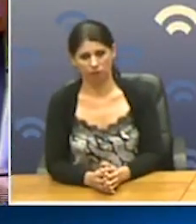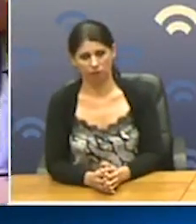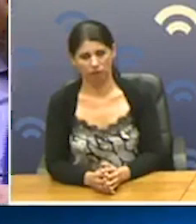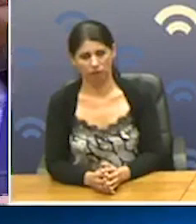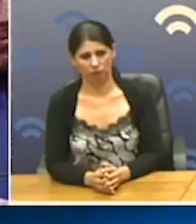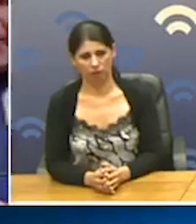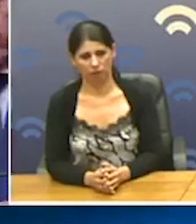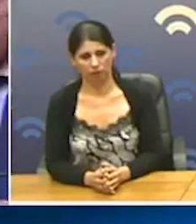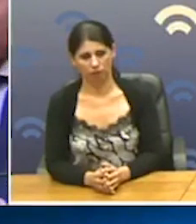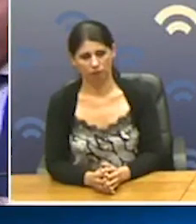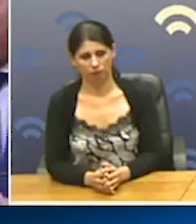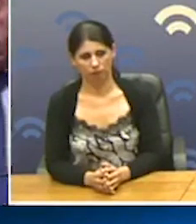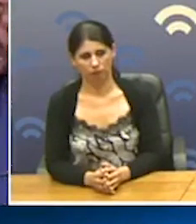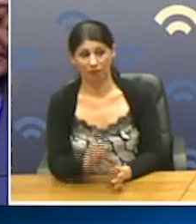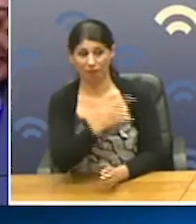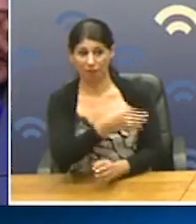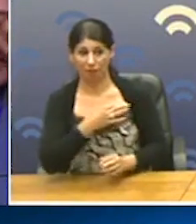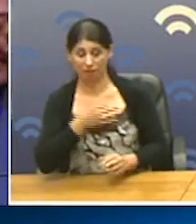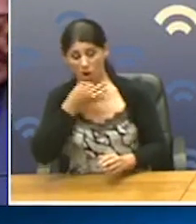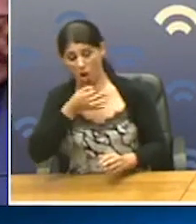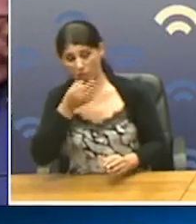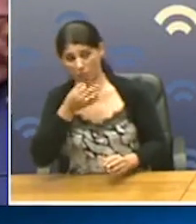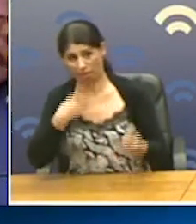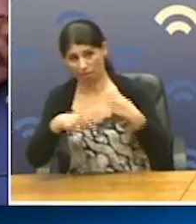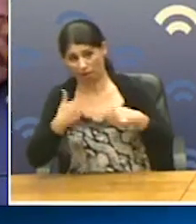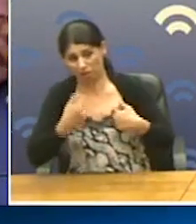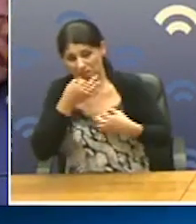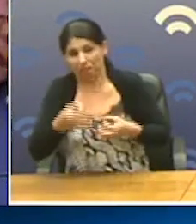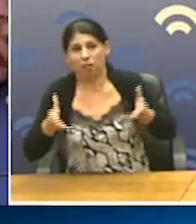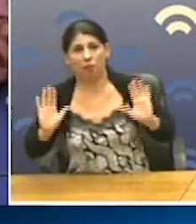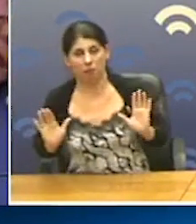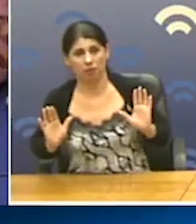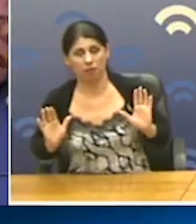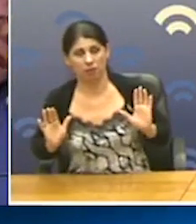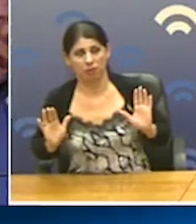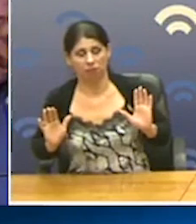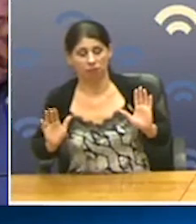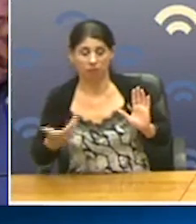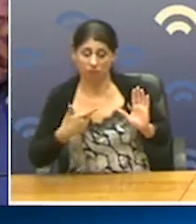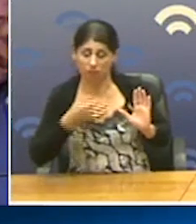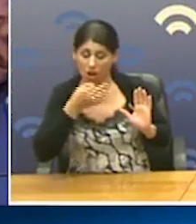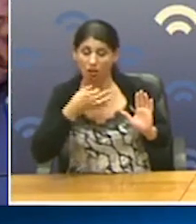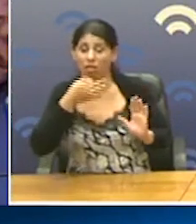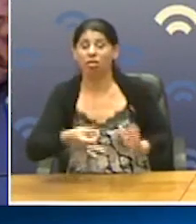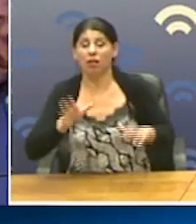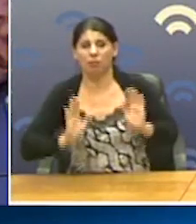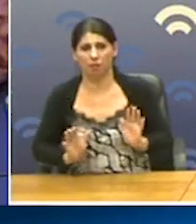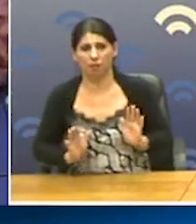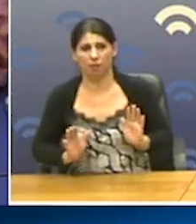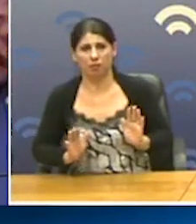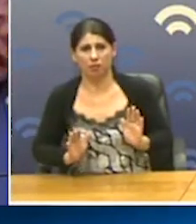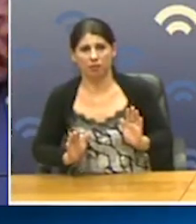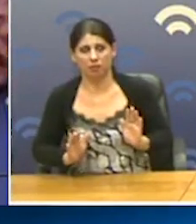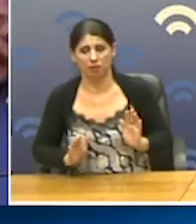Για να μην βάζετε στο στόμα μας λόγια τα οποία... Λοιπόν, λόγια τα οποία δεν έχουμε πει. Και, εν